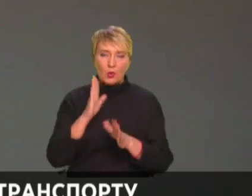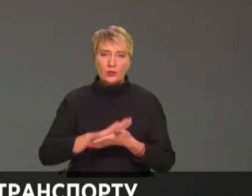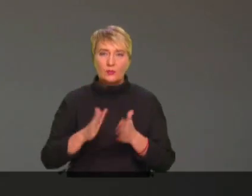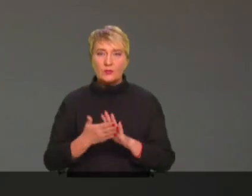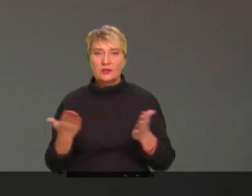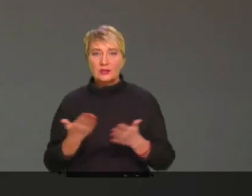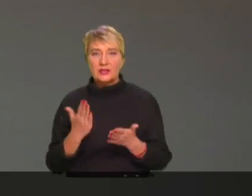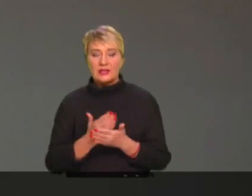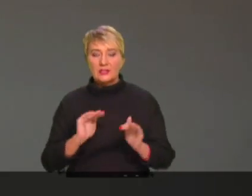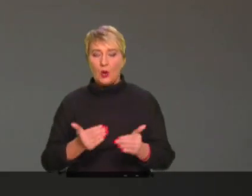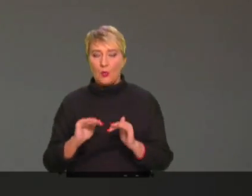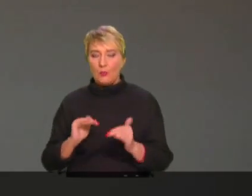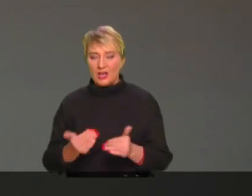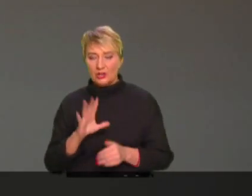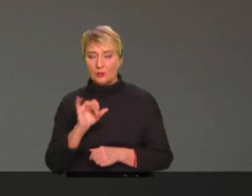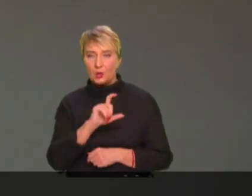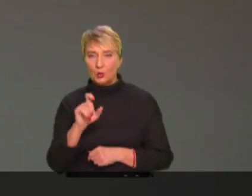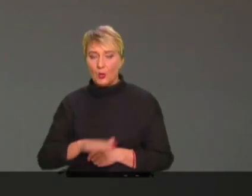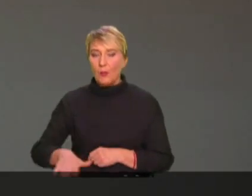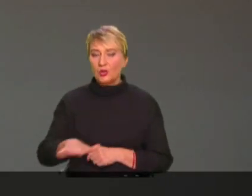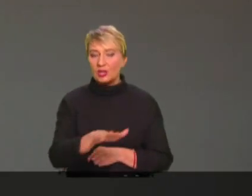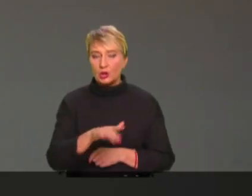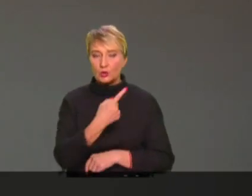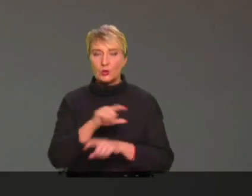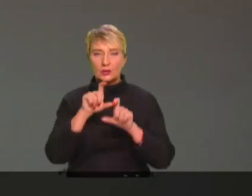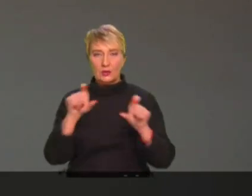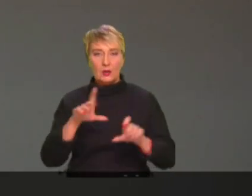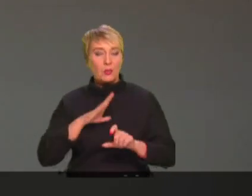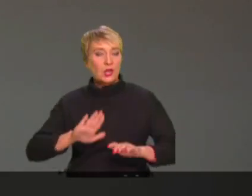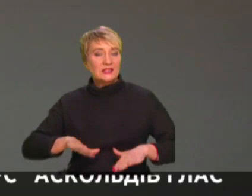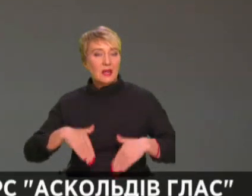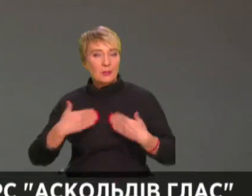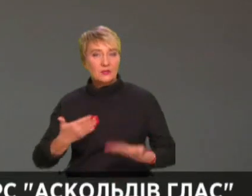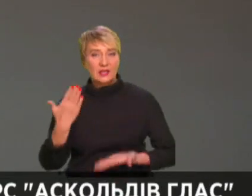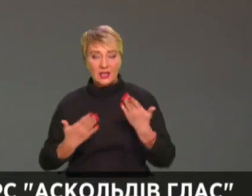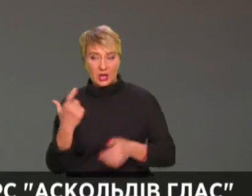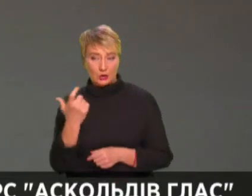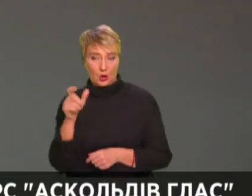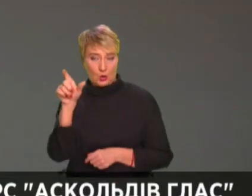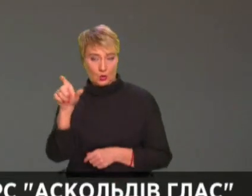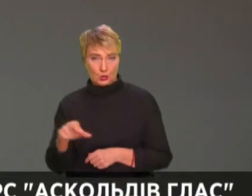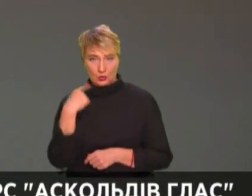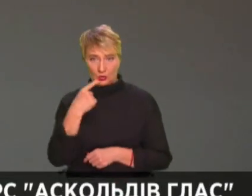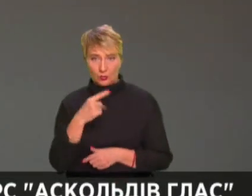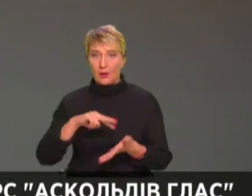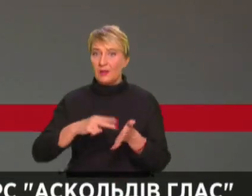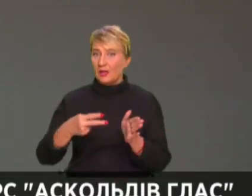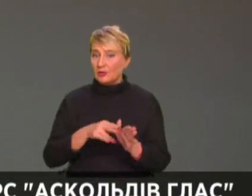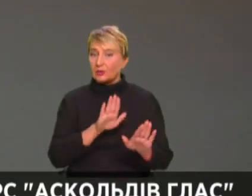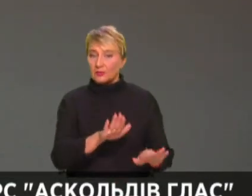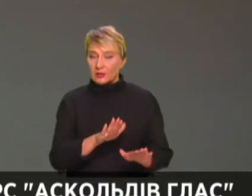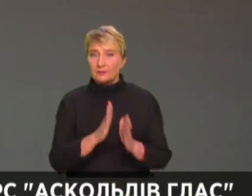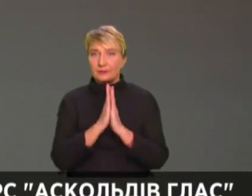з обмеженим рухом по території лікарні, було запропоновано, якщо особа планує перебувати цілий день, будь ласка, залиште